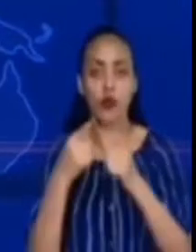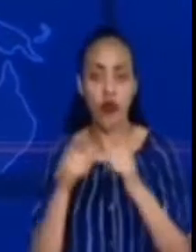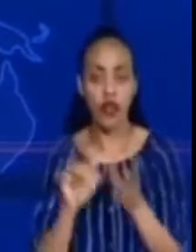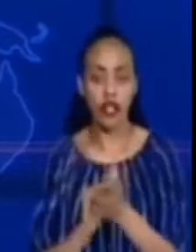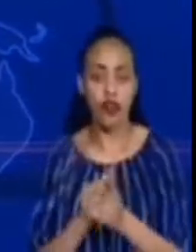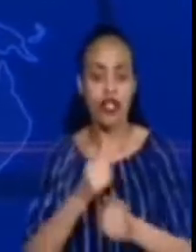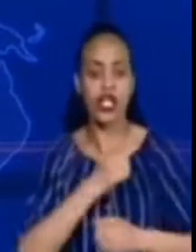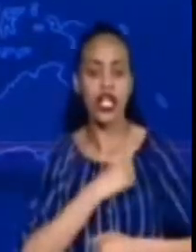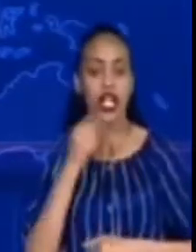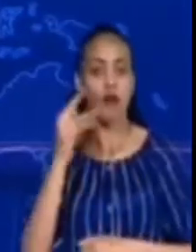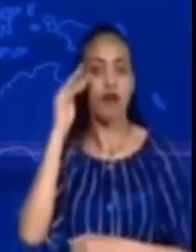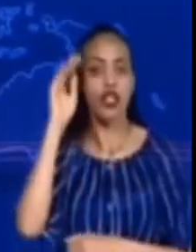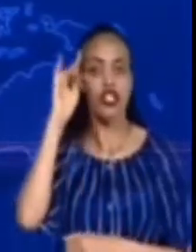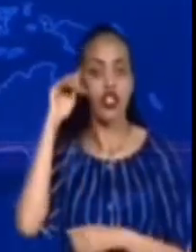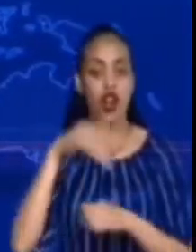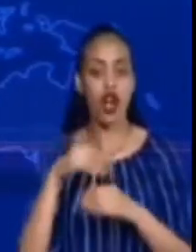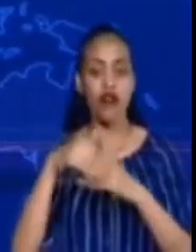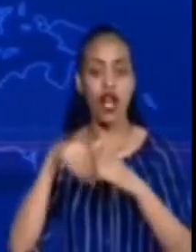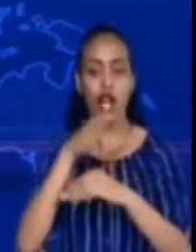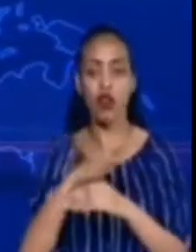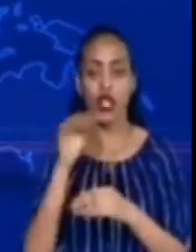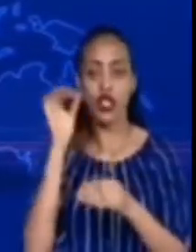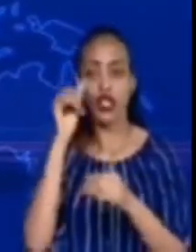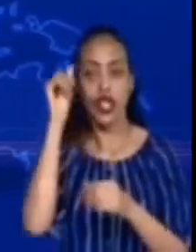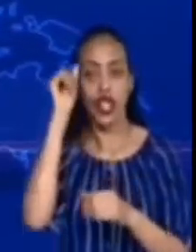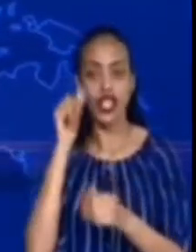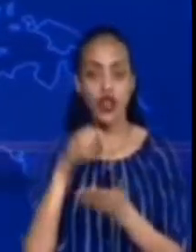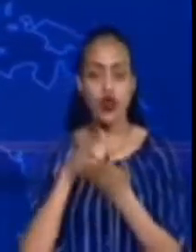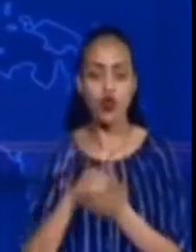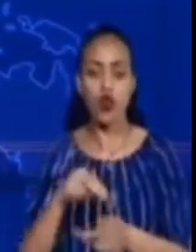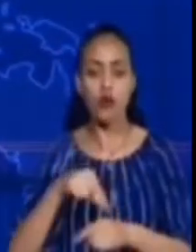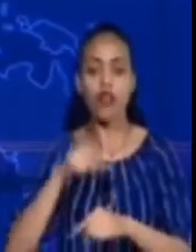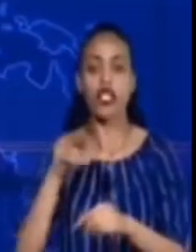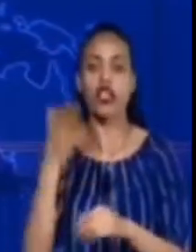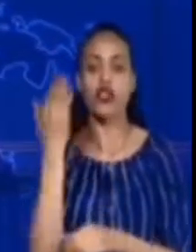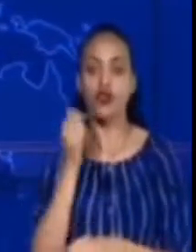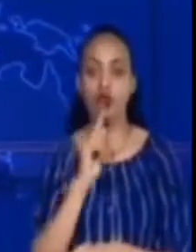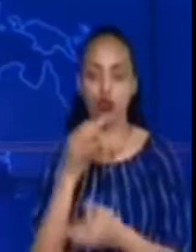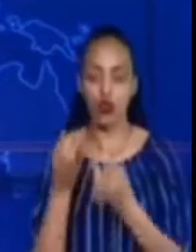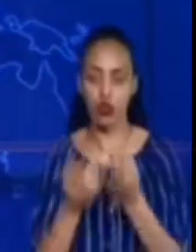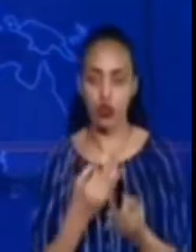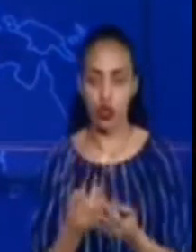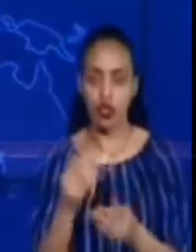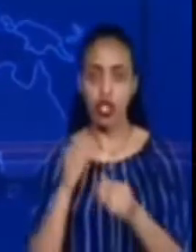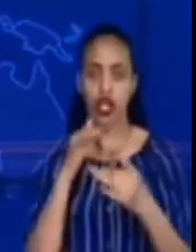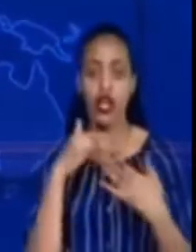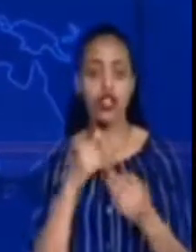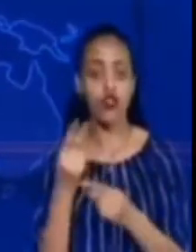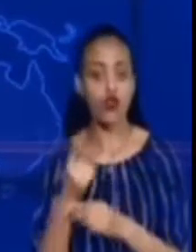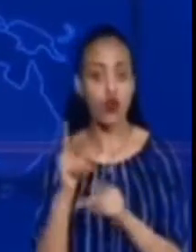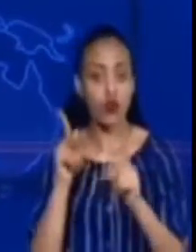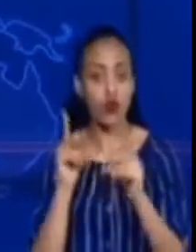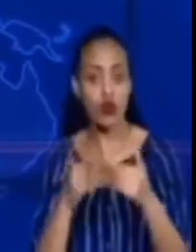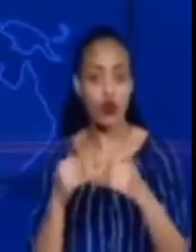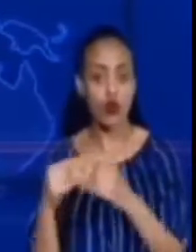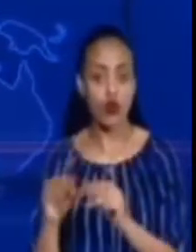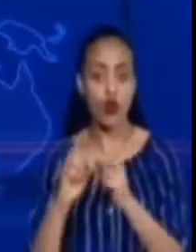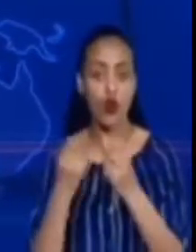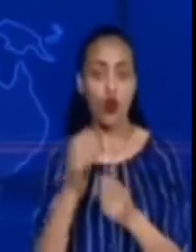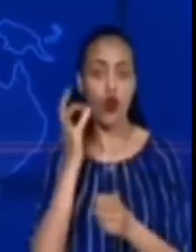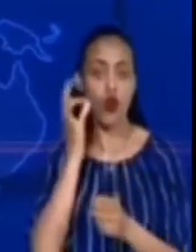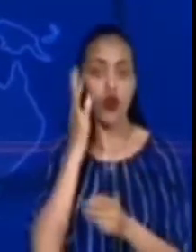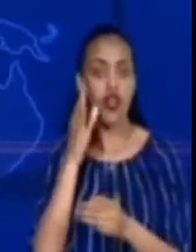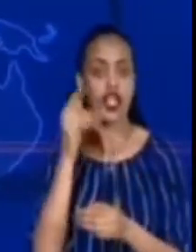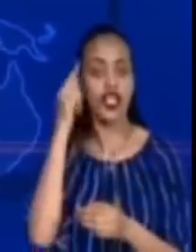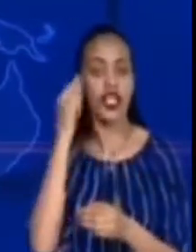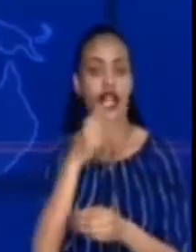ግዙልኝ ፑታንት የለኝም ፓንት ግዙልኝ በተለይ ቀይ ፓንት ቢሆን ደስ ይለኛል ለምንድን ነው ሲባል በቃ እዛ ጀርመን ውሻ